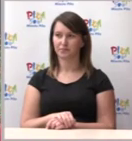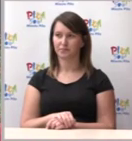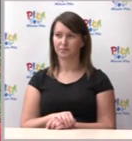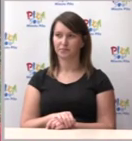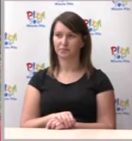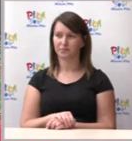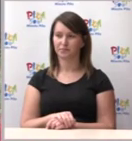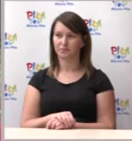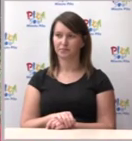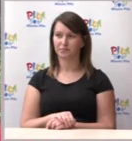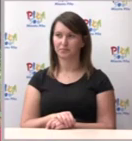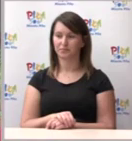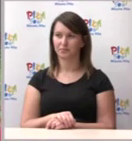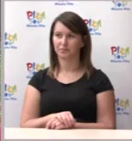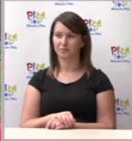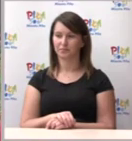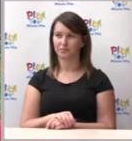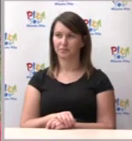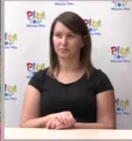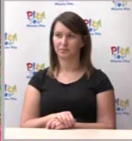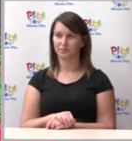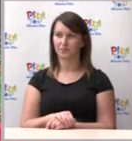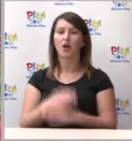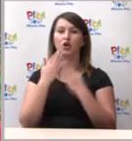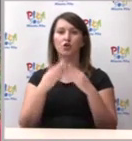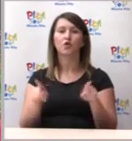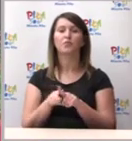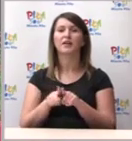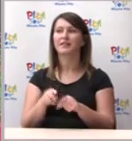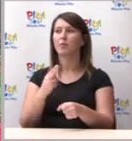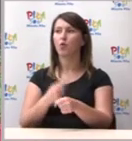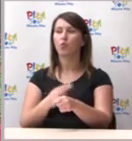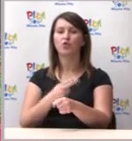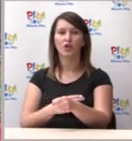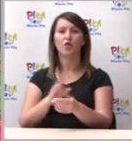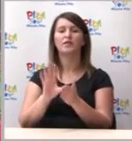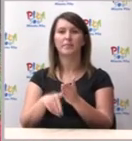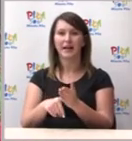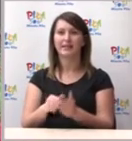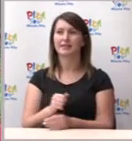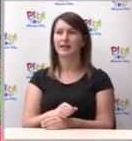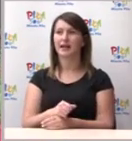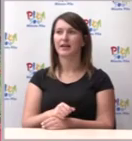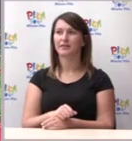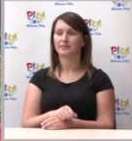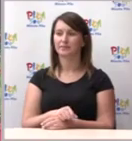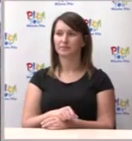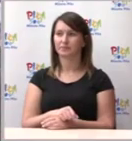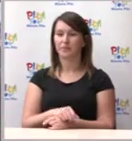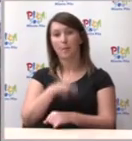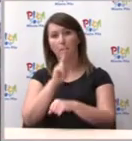taką imprezę nie można by było zrobić bez wsparcia Urzędu Miasta, Starostwa Powiatowego,